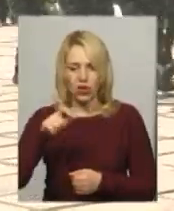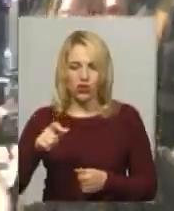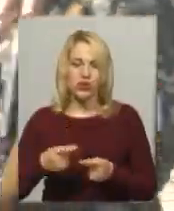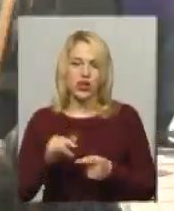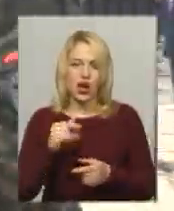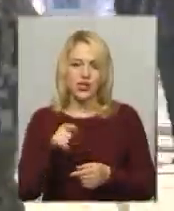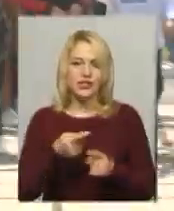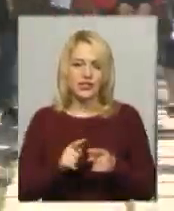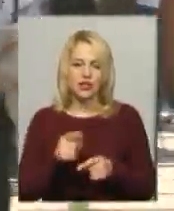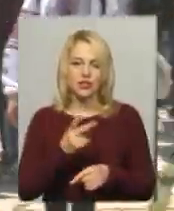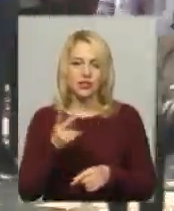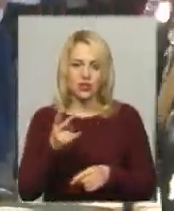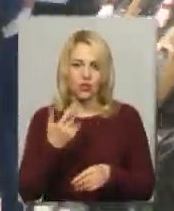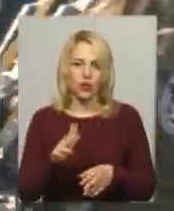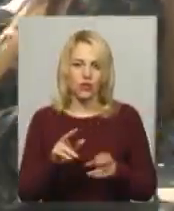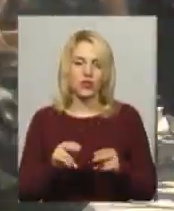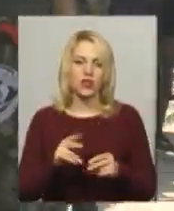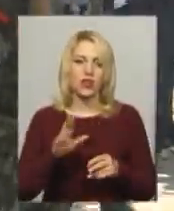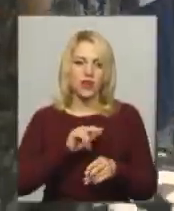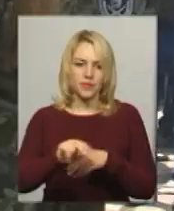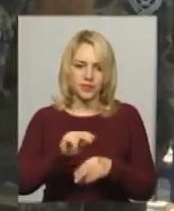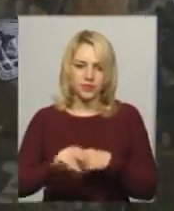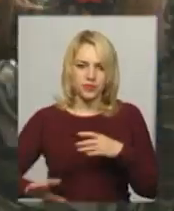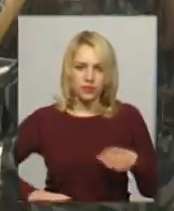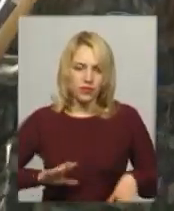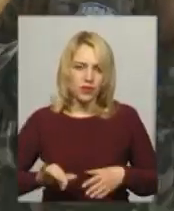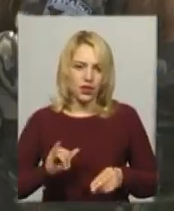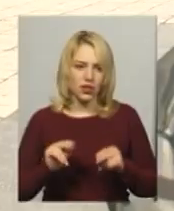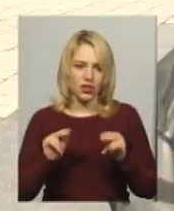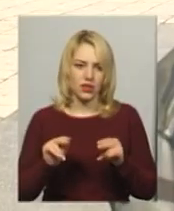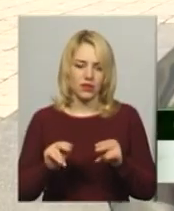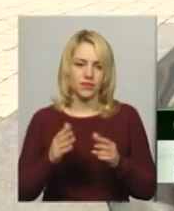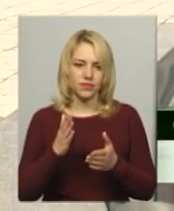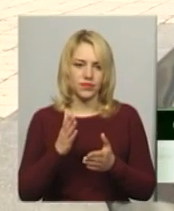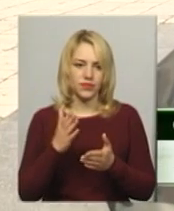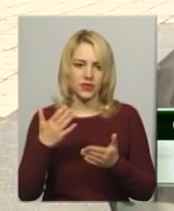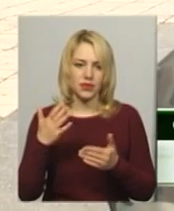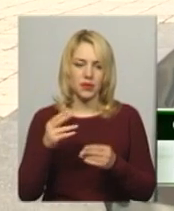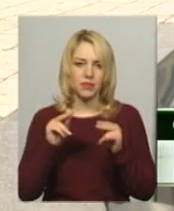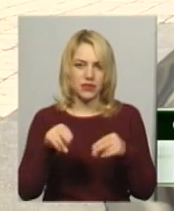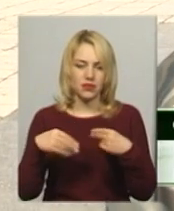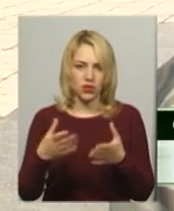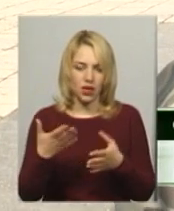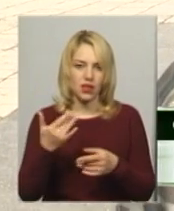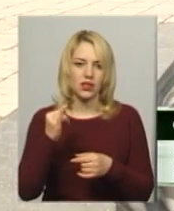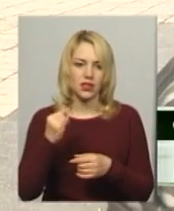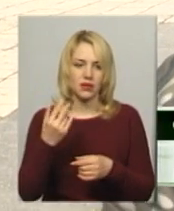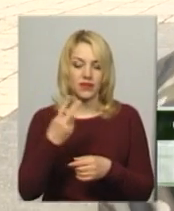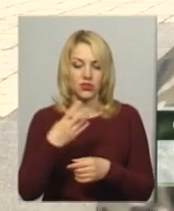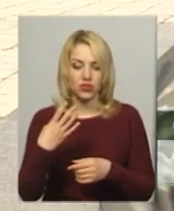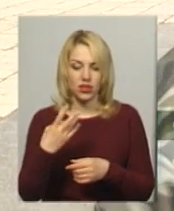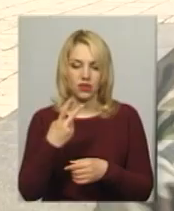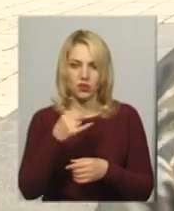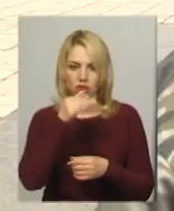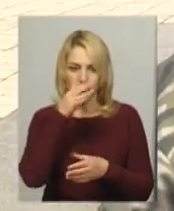в організацію, пройшли вишкіл та склали іспит, каже керівник Січі Федір Пронак. У нас було 24 дитини, двоє